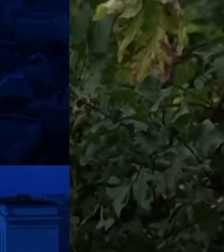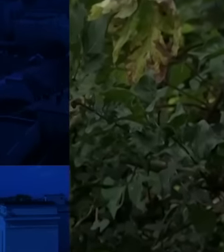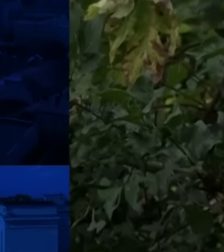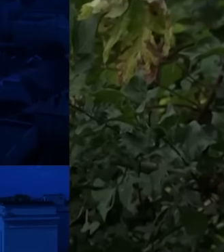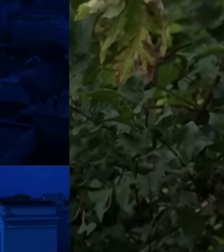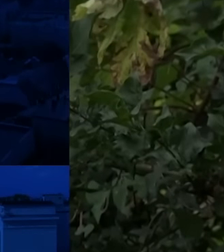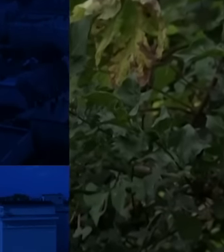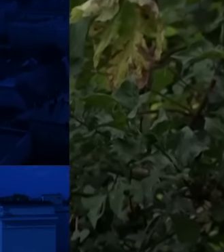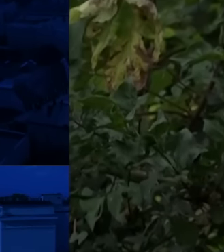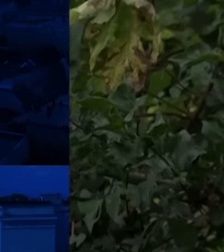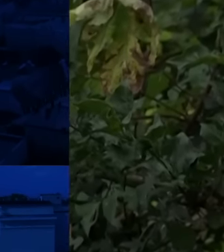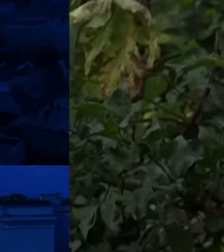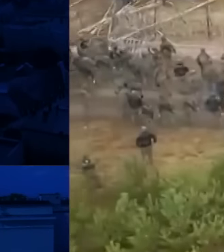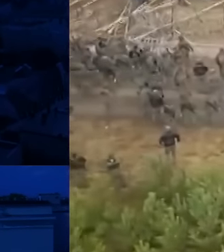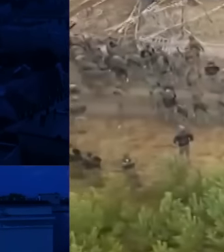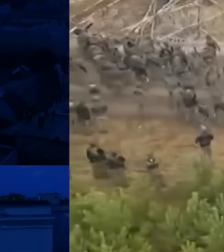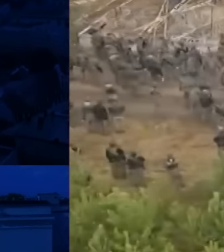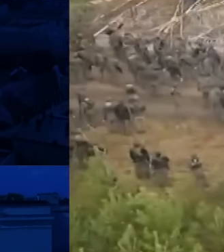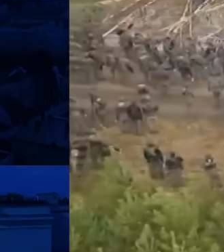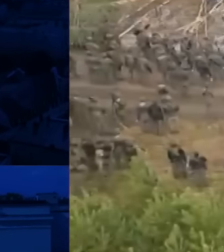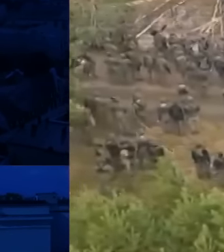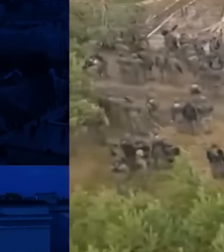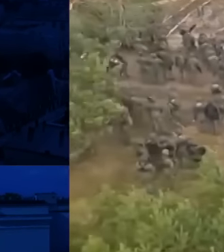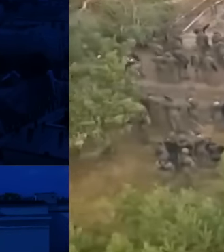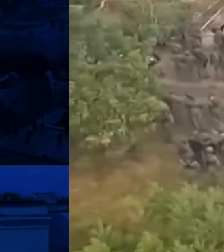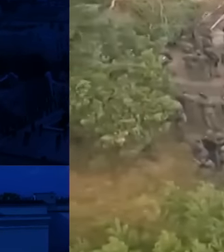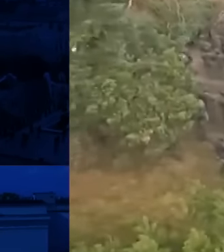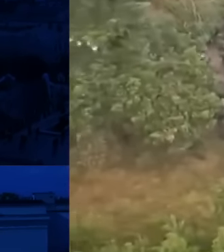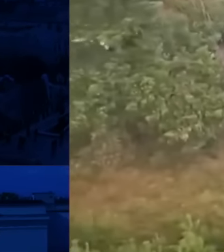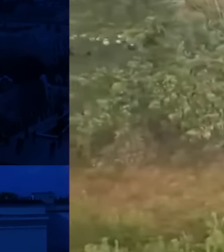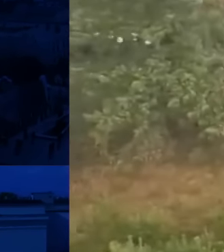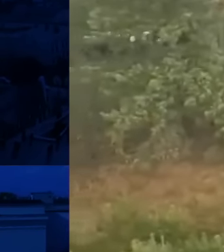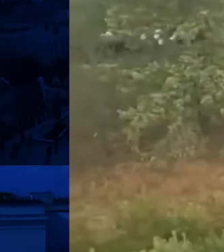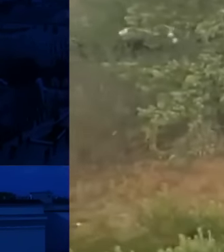Opozycja proponuje pakt Bezpieczna Granica. Ma to być odpowiedź na przypadki